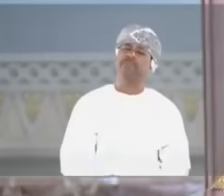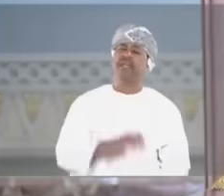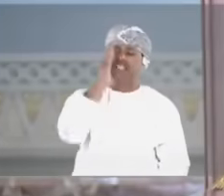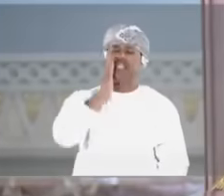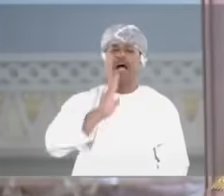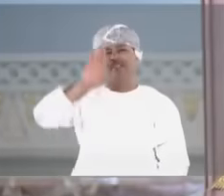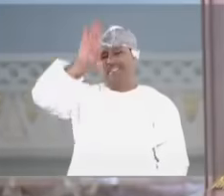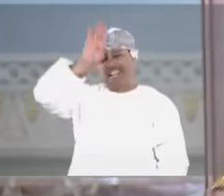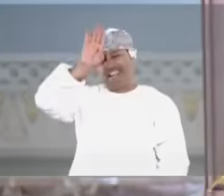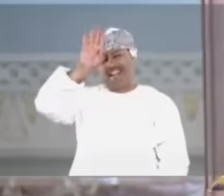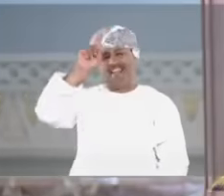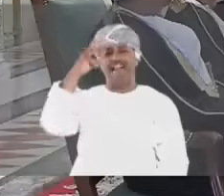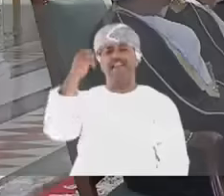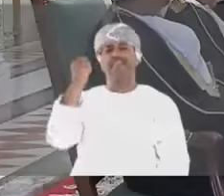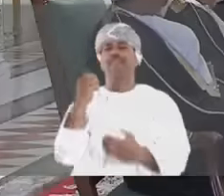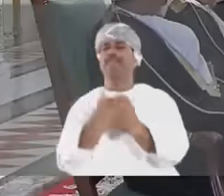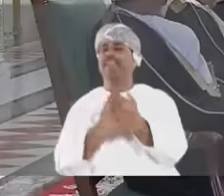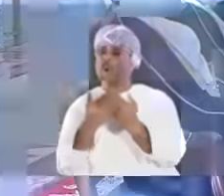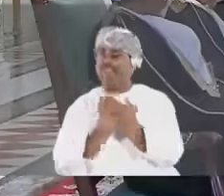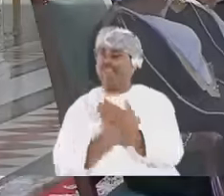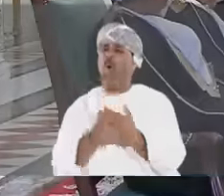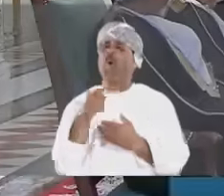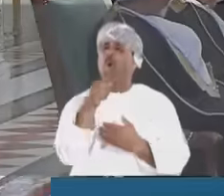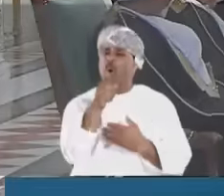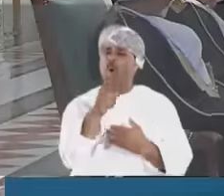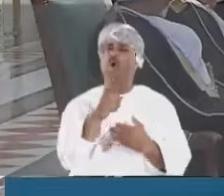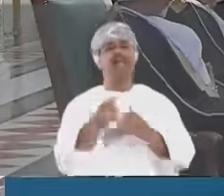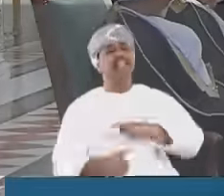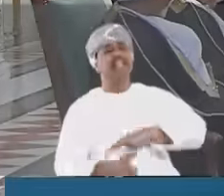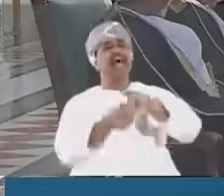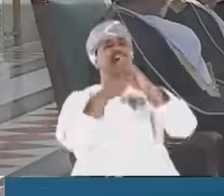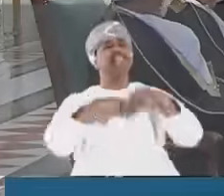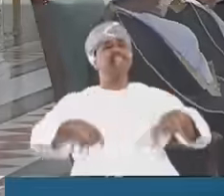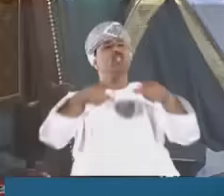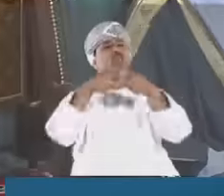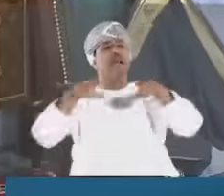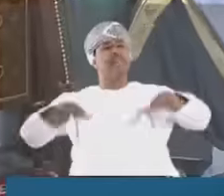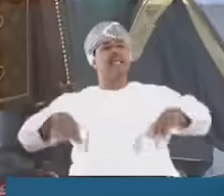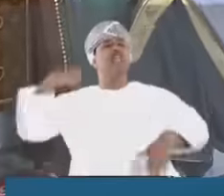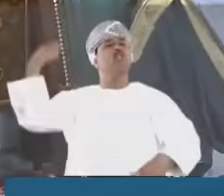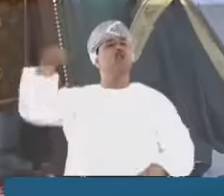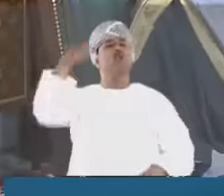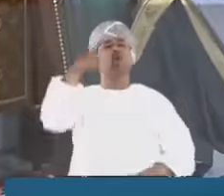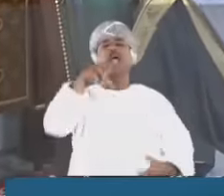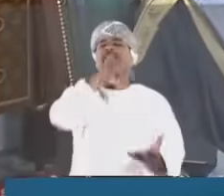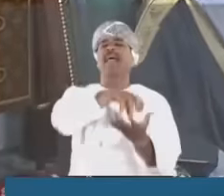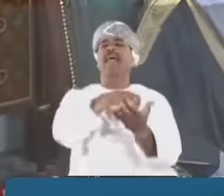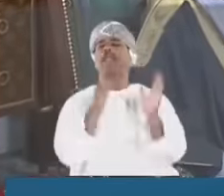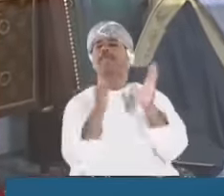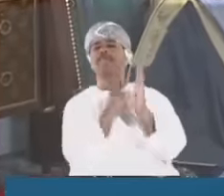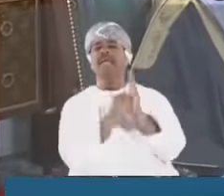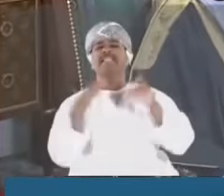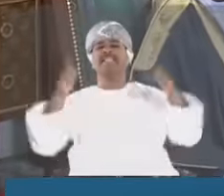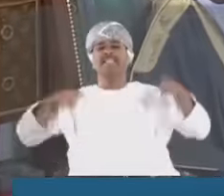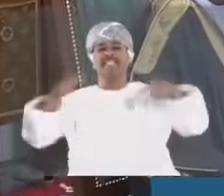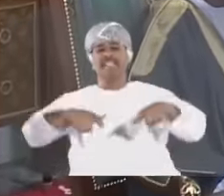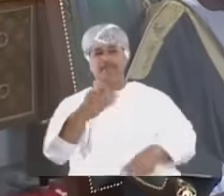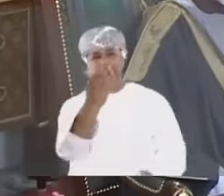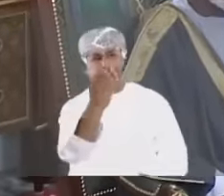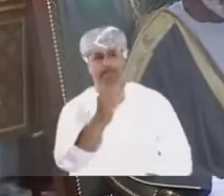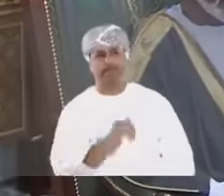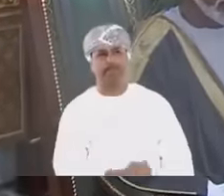جلالة السلطان المعظم حفظه الله ورعاه يترأس اجتماع مجلس الوزراء ببيت البركة العامر.